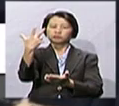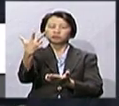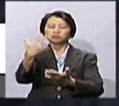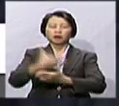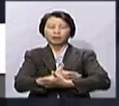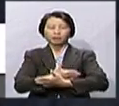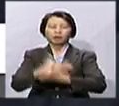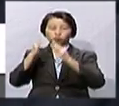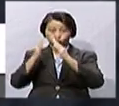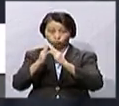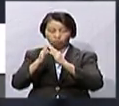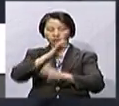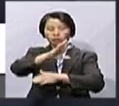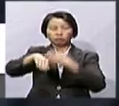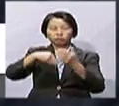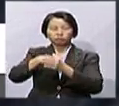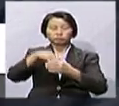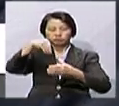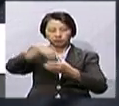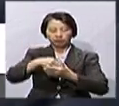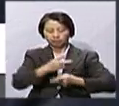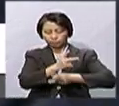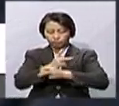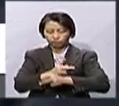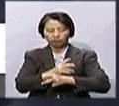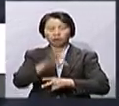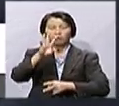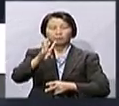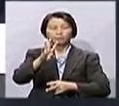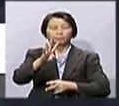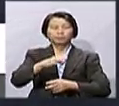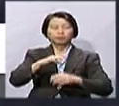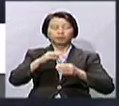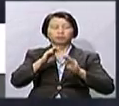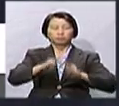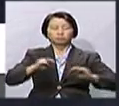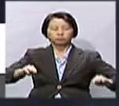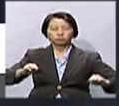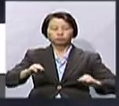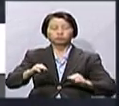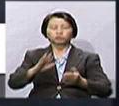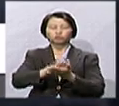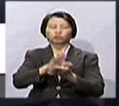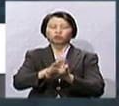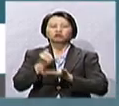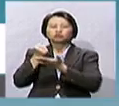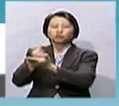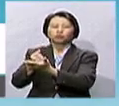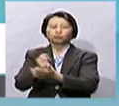rumah. Kesemuanya kini dalam jagaan empat bekas anak muridnya.